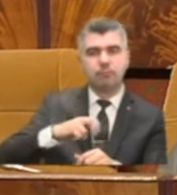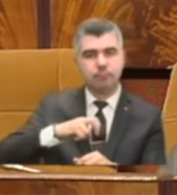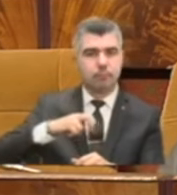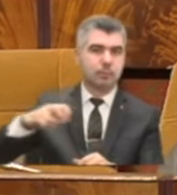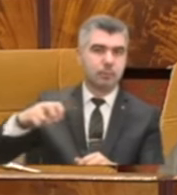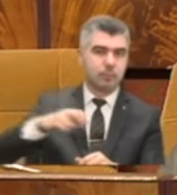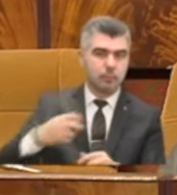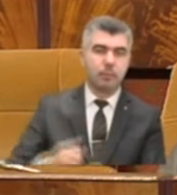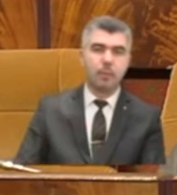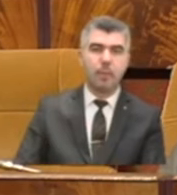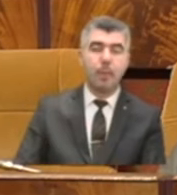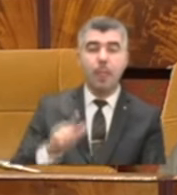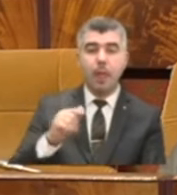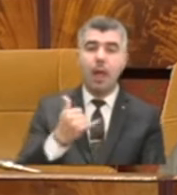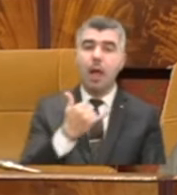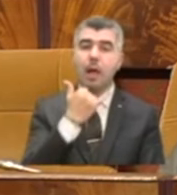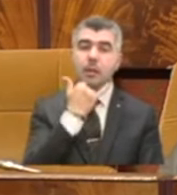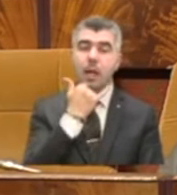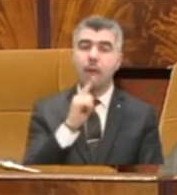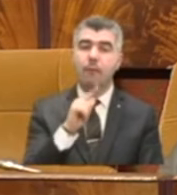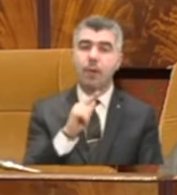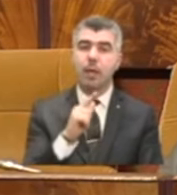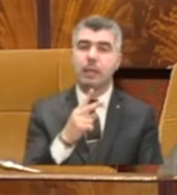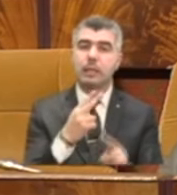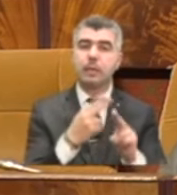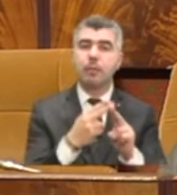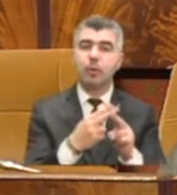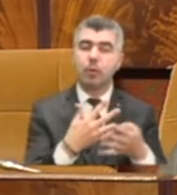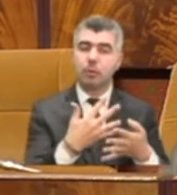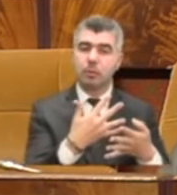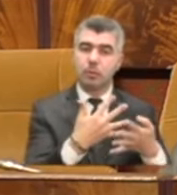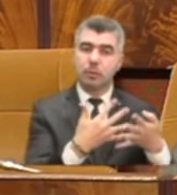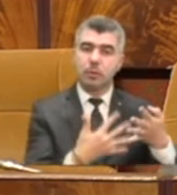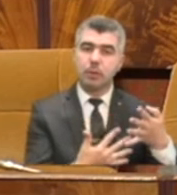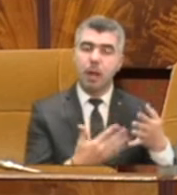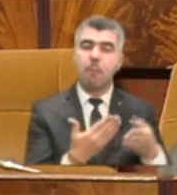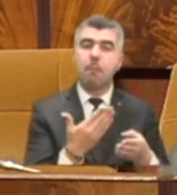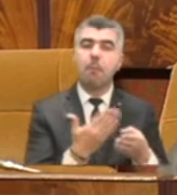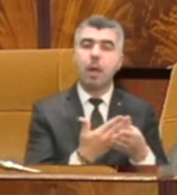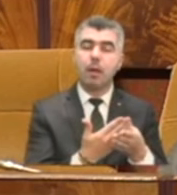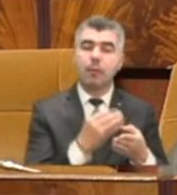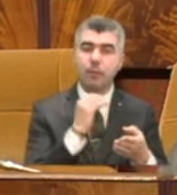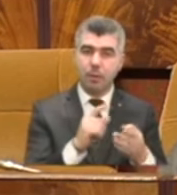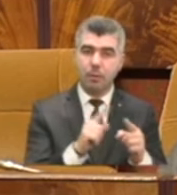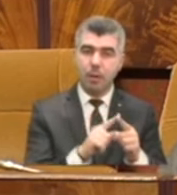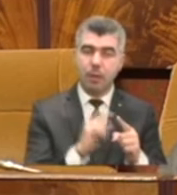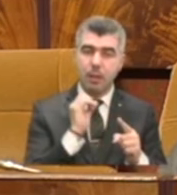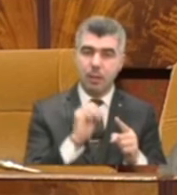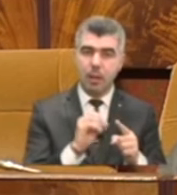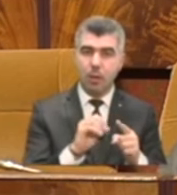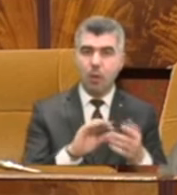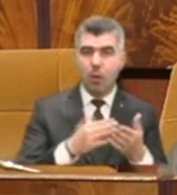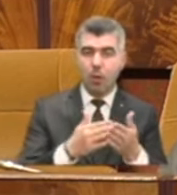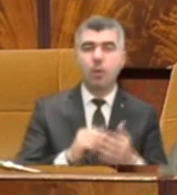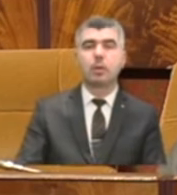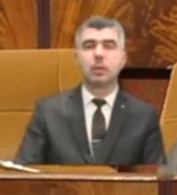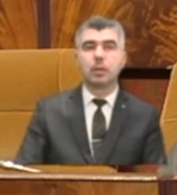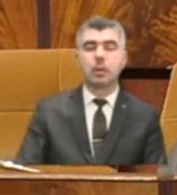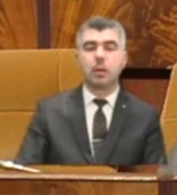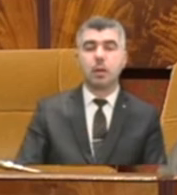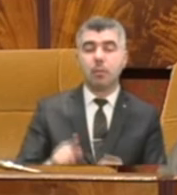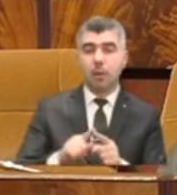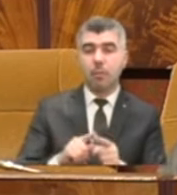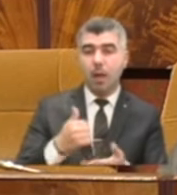آخر يمكن في وجود أخطاء مادية في المعطيات الشخصية المسجلة لدى الوكالة الوطنية للسلامة الطرقية. إن